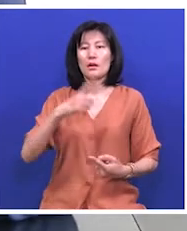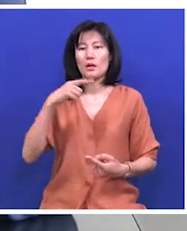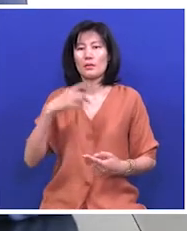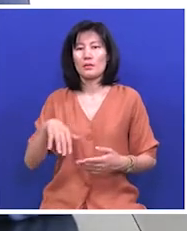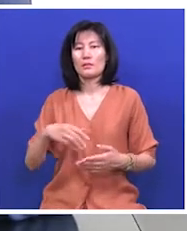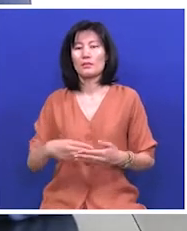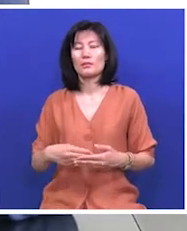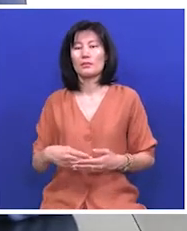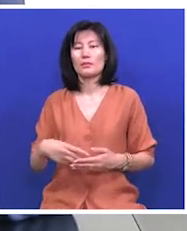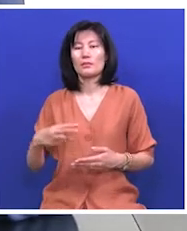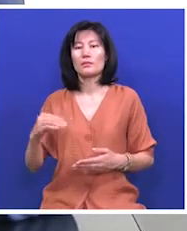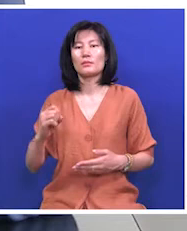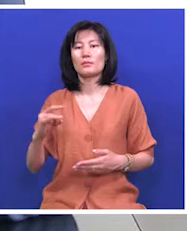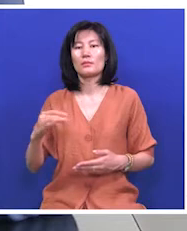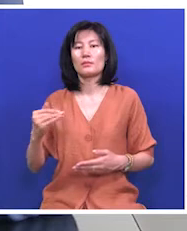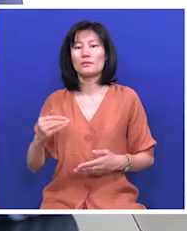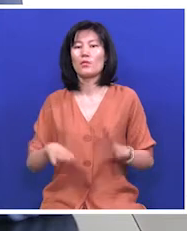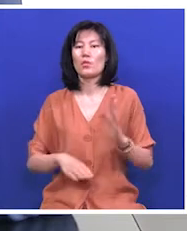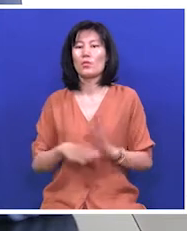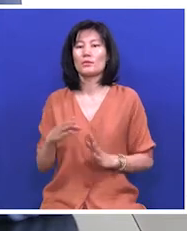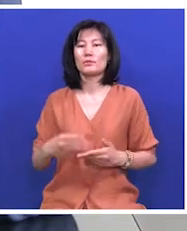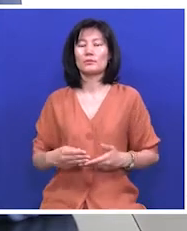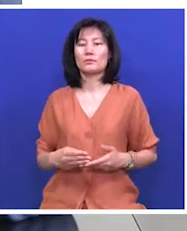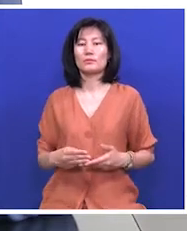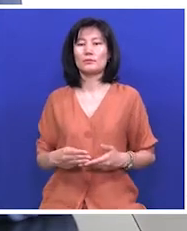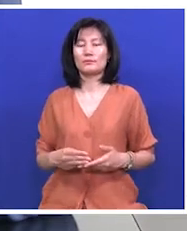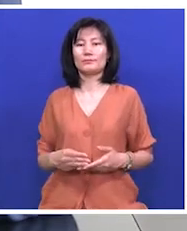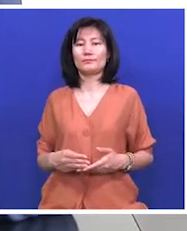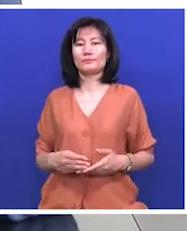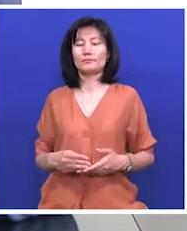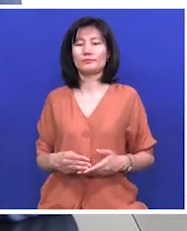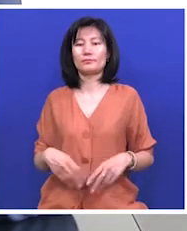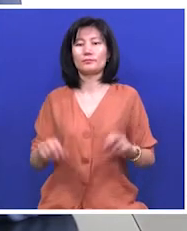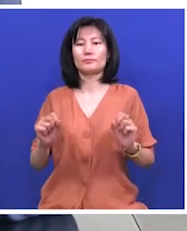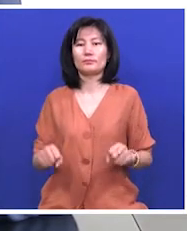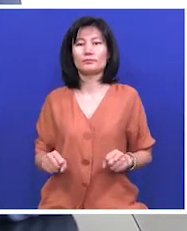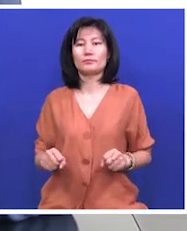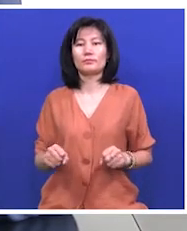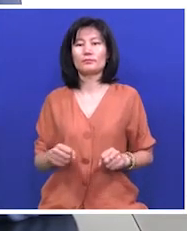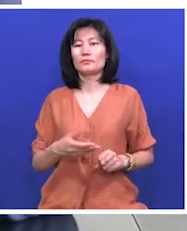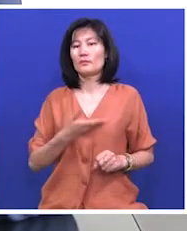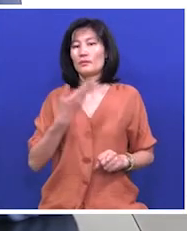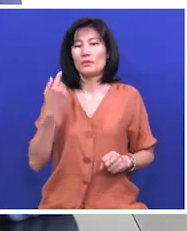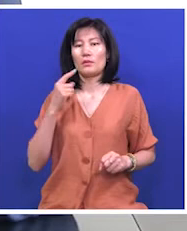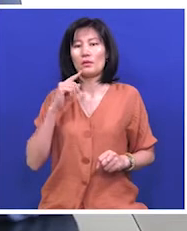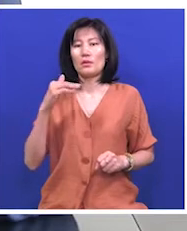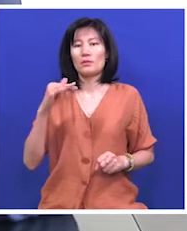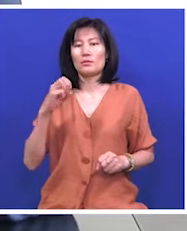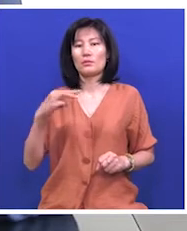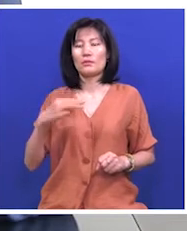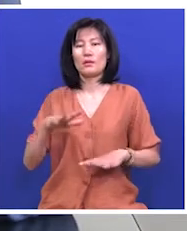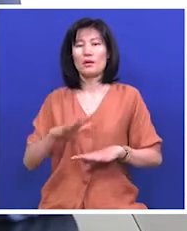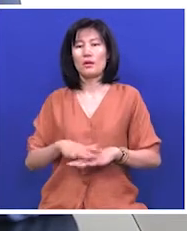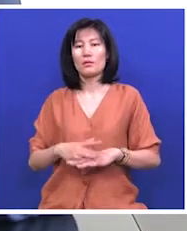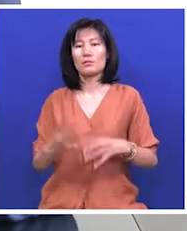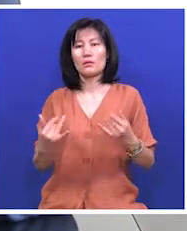кәсіпкерлер айтады, онда біздің тарифімізді көтеріңіздер дейді. Ал тарифті көтеруге бәріне белгілі, бізге рұқсат беру қиын.